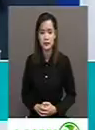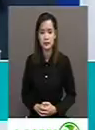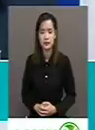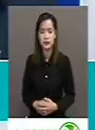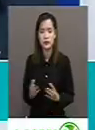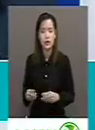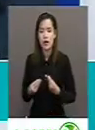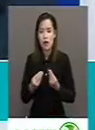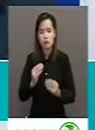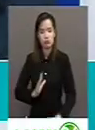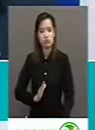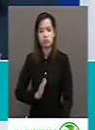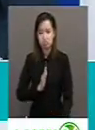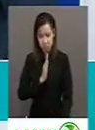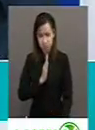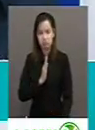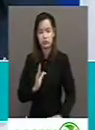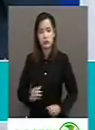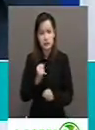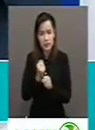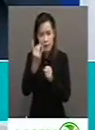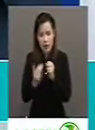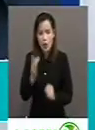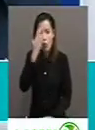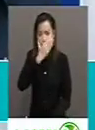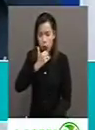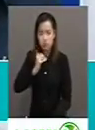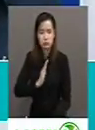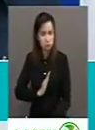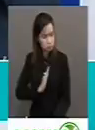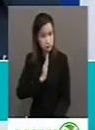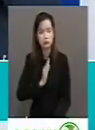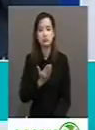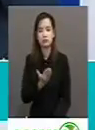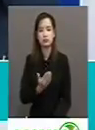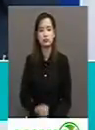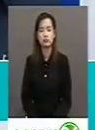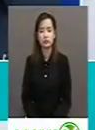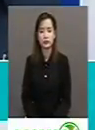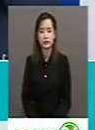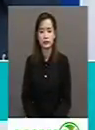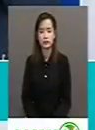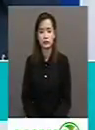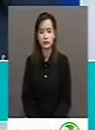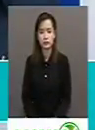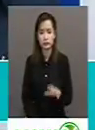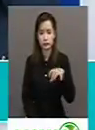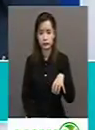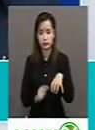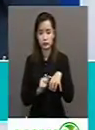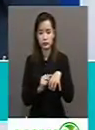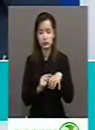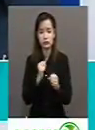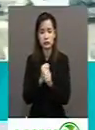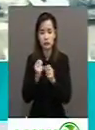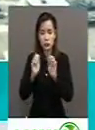ติให้สมพระเกียรติหน่อยคือทำอะไรให้มันสวยงามสมพระเกียรติหน่อย ส่วนงานภูมิสถาปัตยกรรม